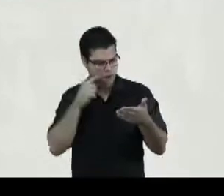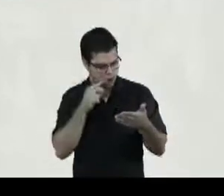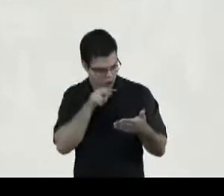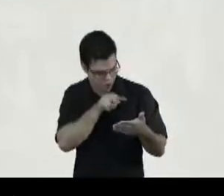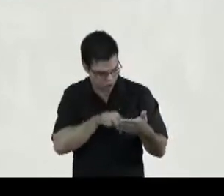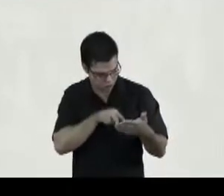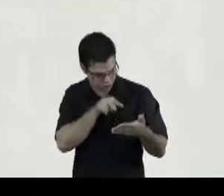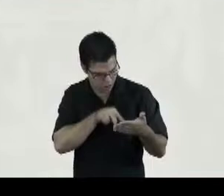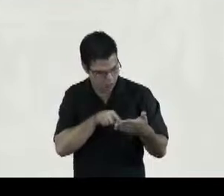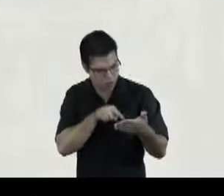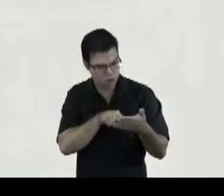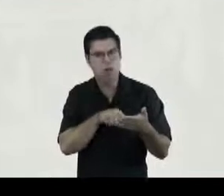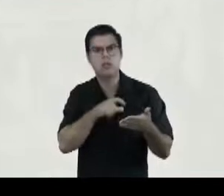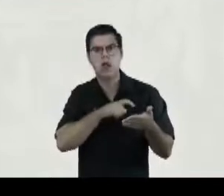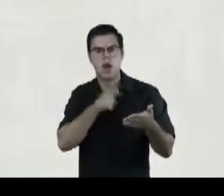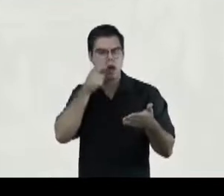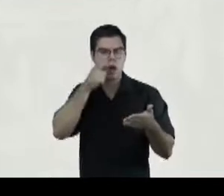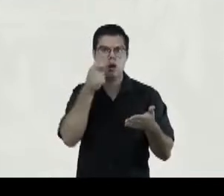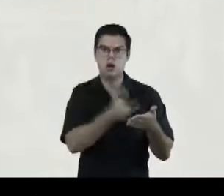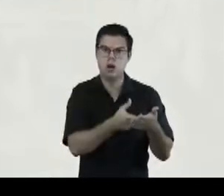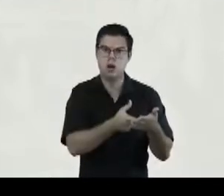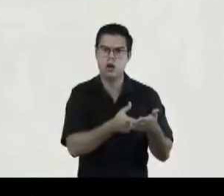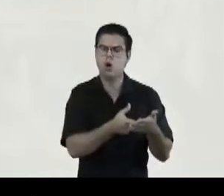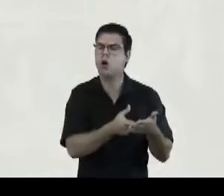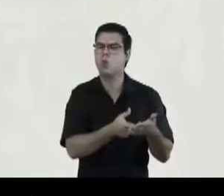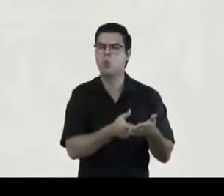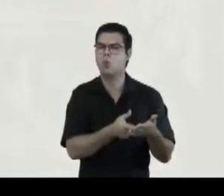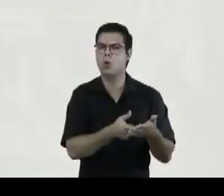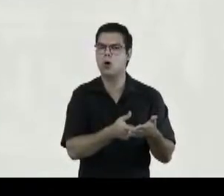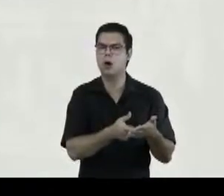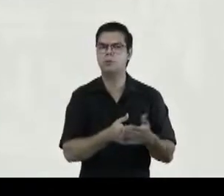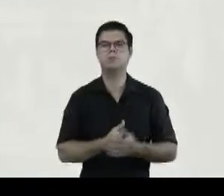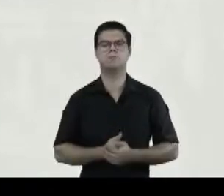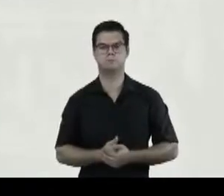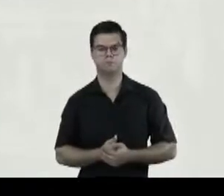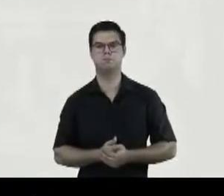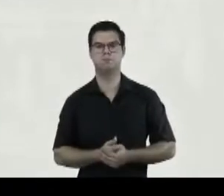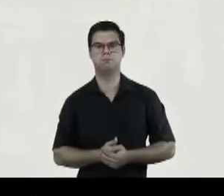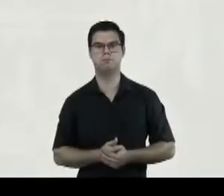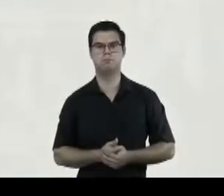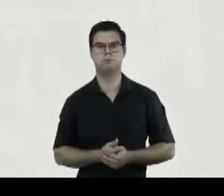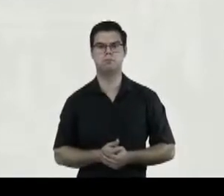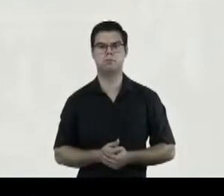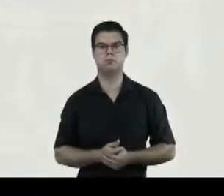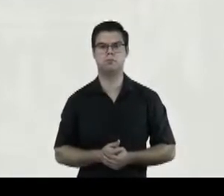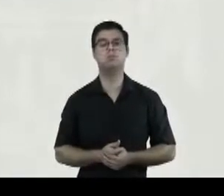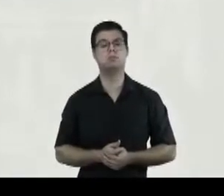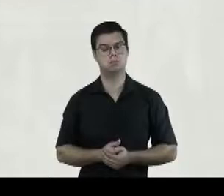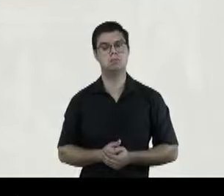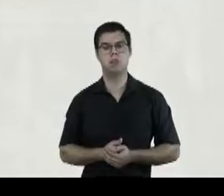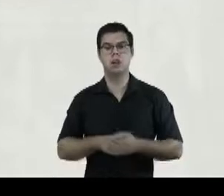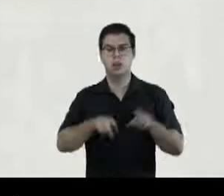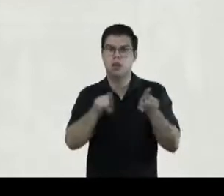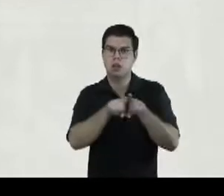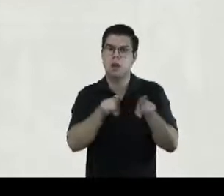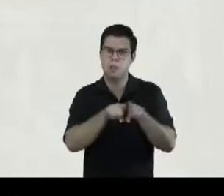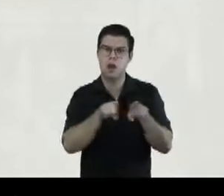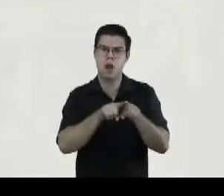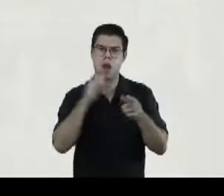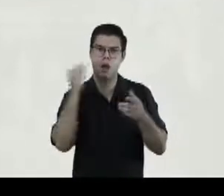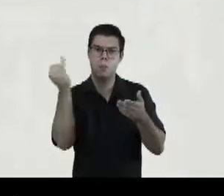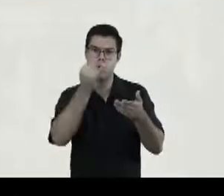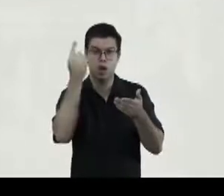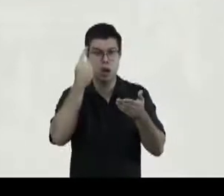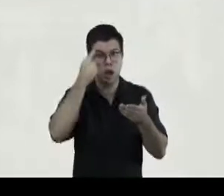intérêt. Il faut tenir compte des risques et du manque de pérennité. La base de Jean-François Gillemont